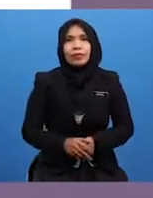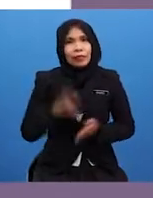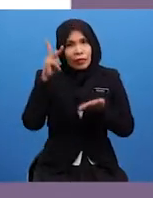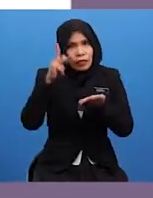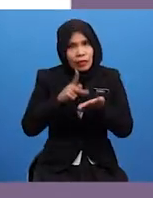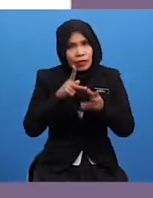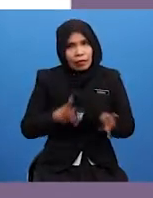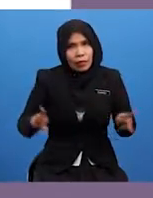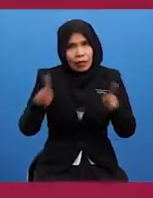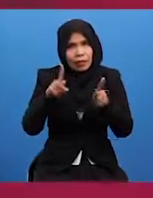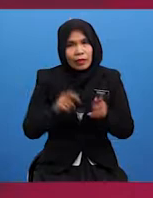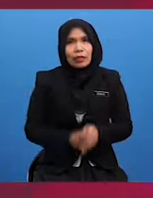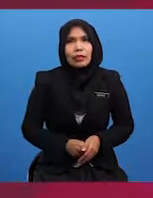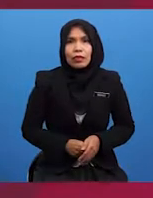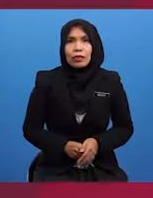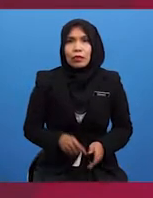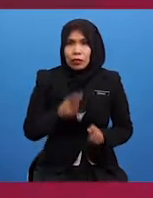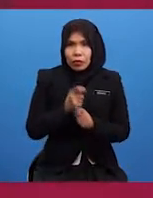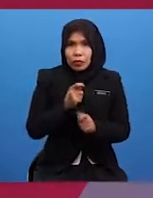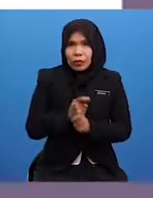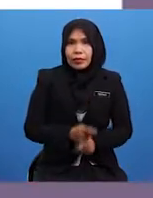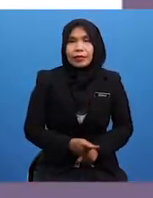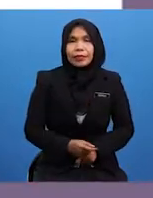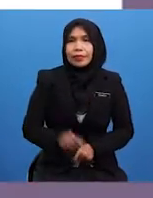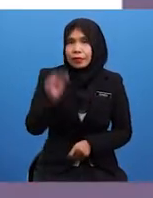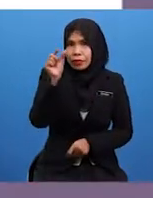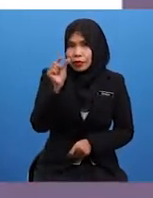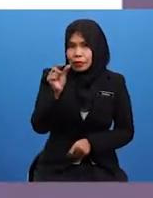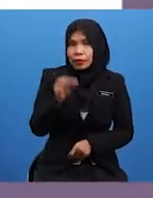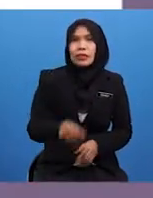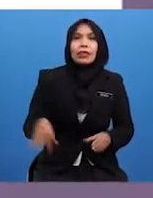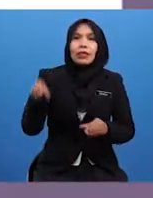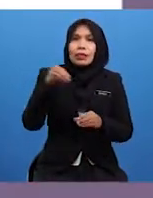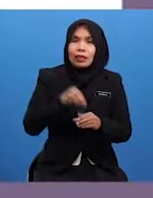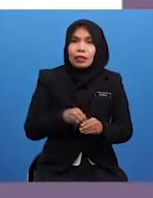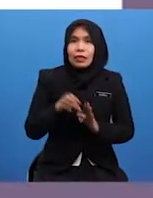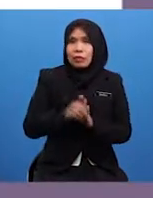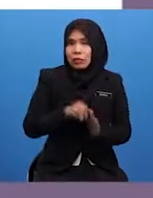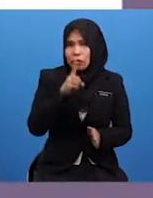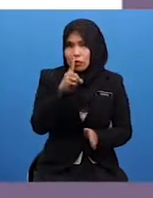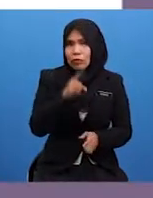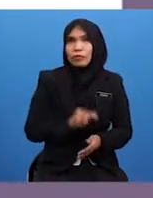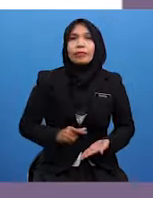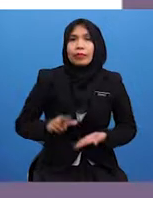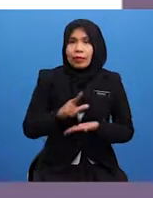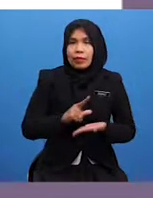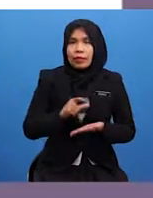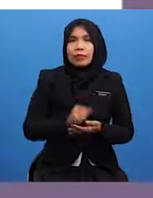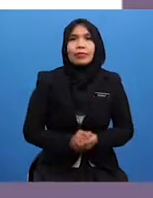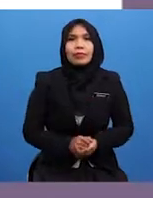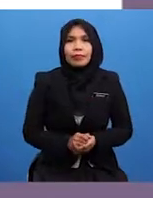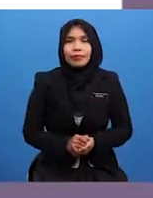dalam sesuatu lita. Perhatikan apa yang berlaku apabila kita menutup suis. Mentol